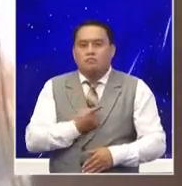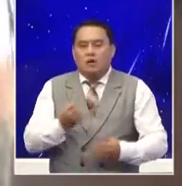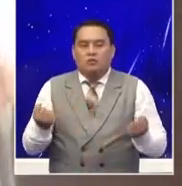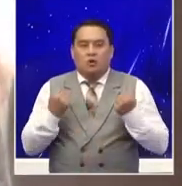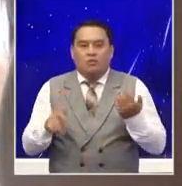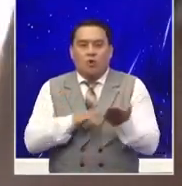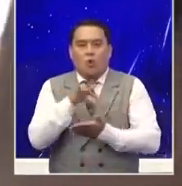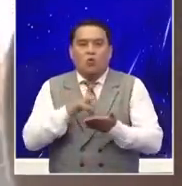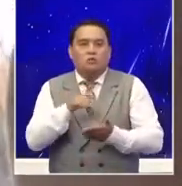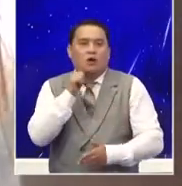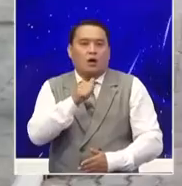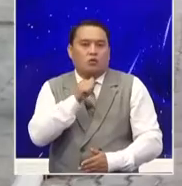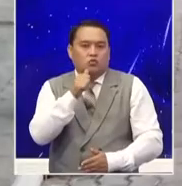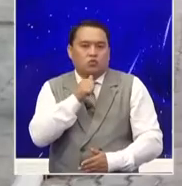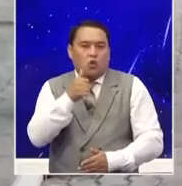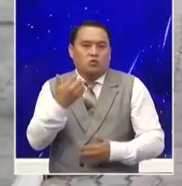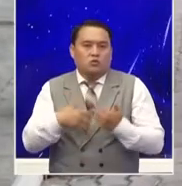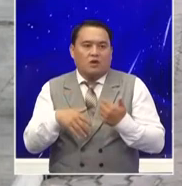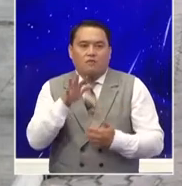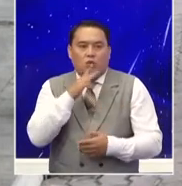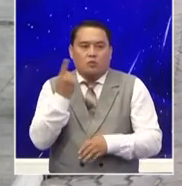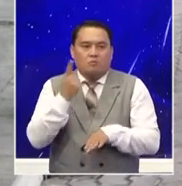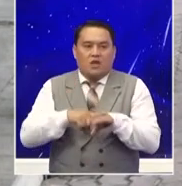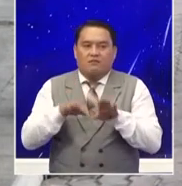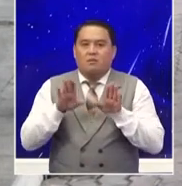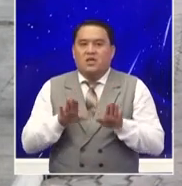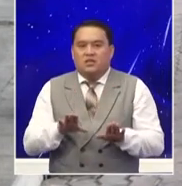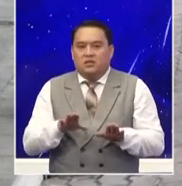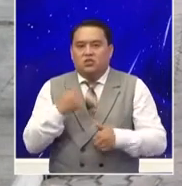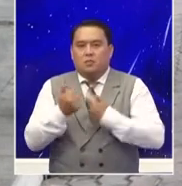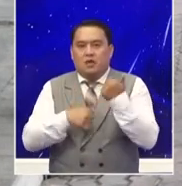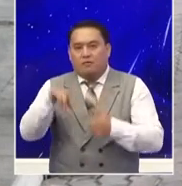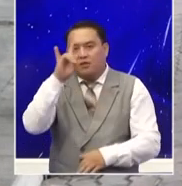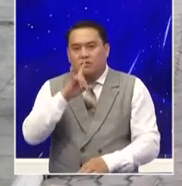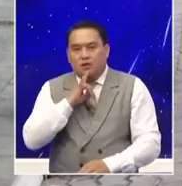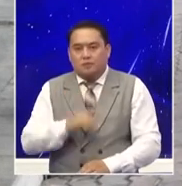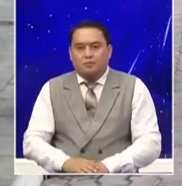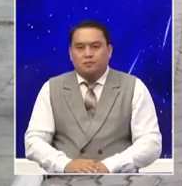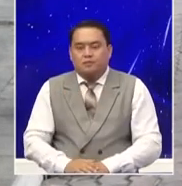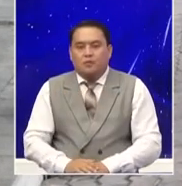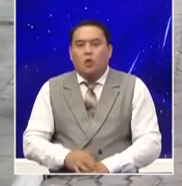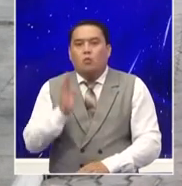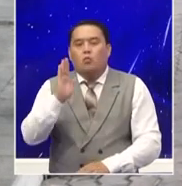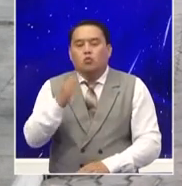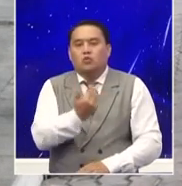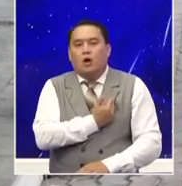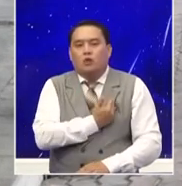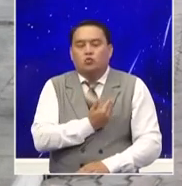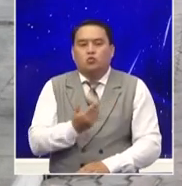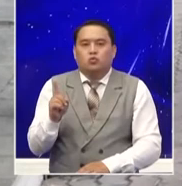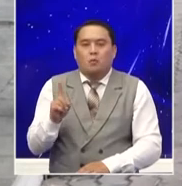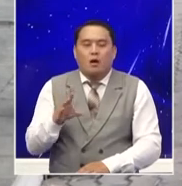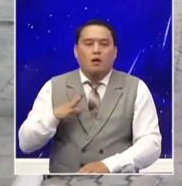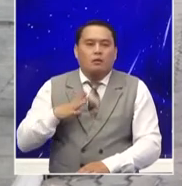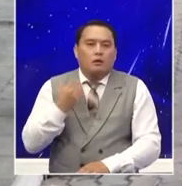В городе Костанай среди своих возрастов взяла первое место на чемпионате Казахстана. А в дальнейшем хочу, чтобы,